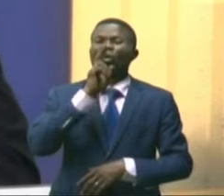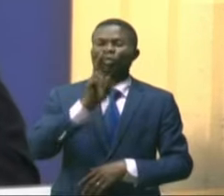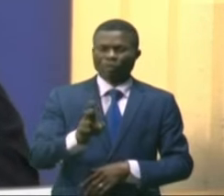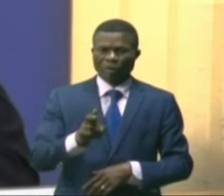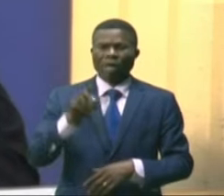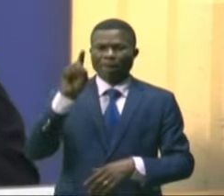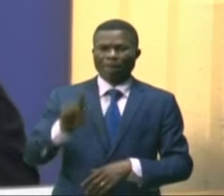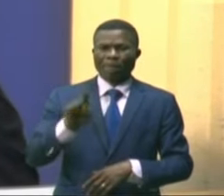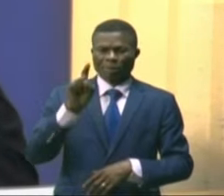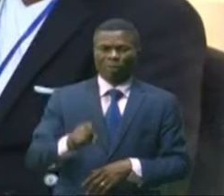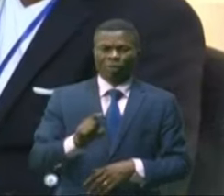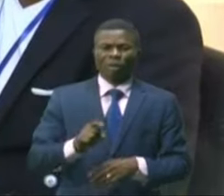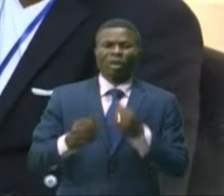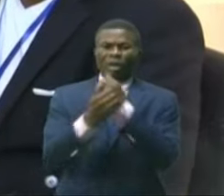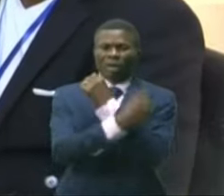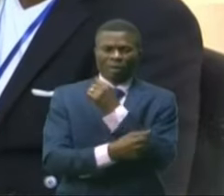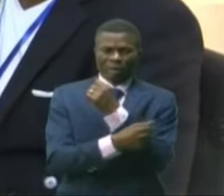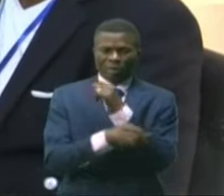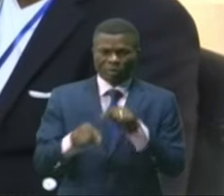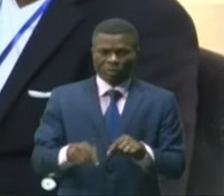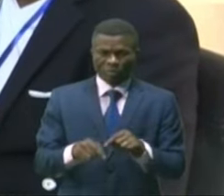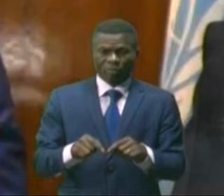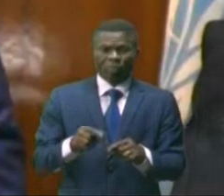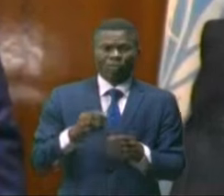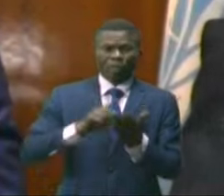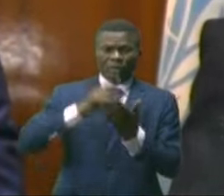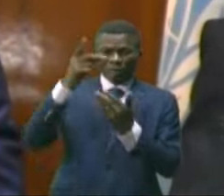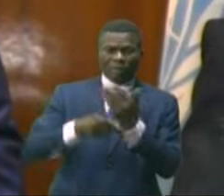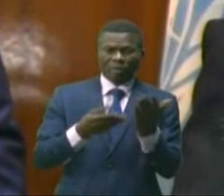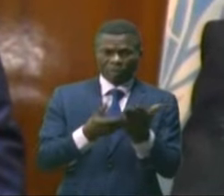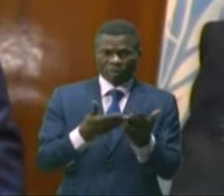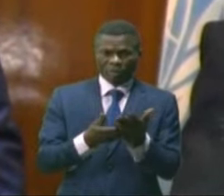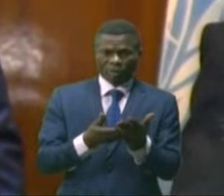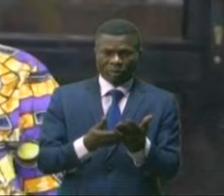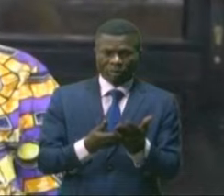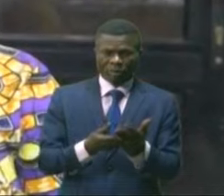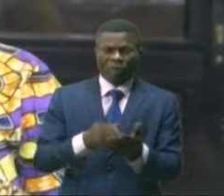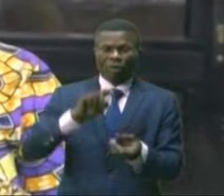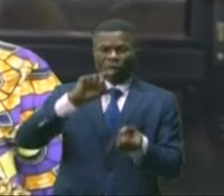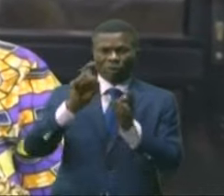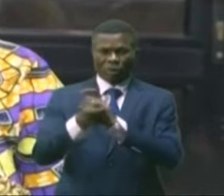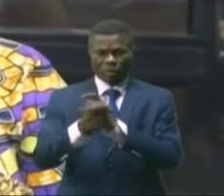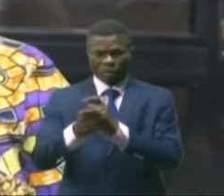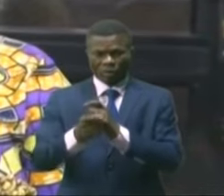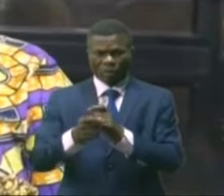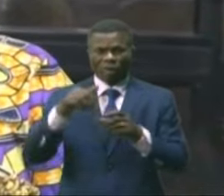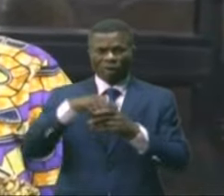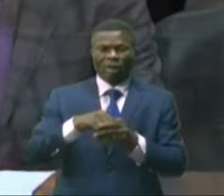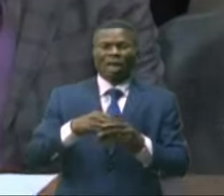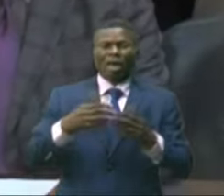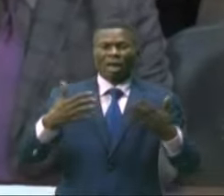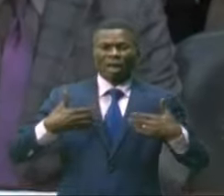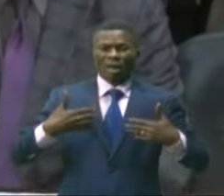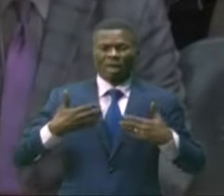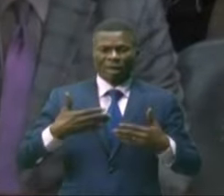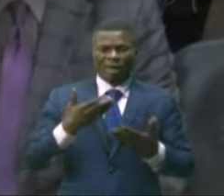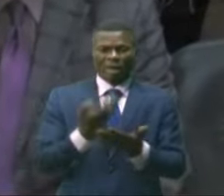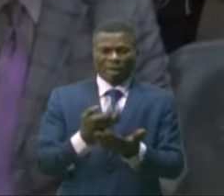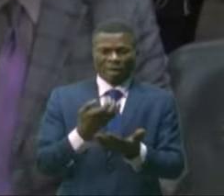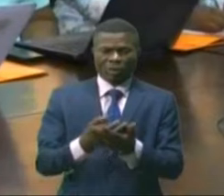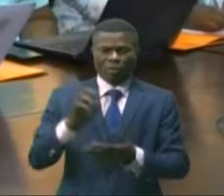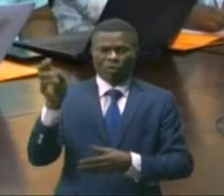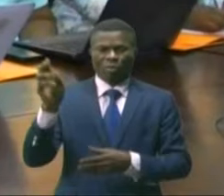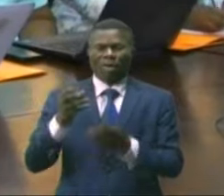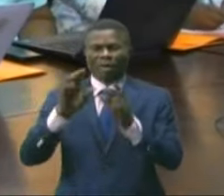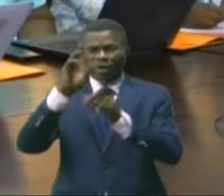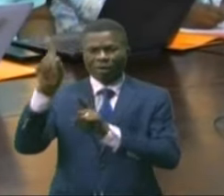aux besoins du pays. Parmi ces axes, il y a celui des transitions vers des économies vertes et numériques, lesquelles visent